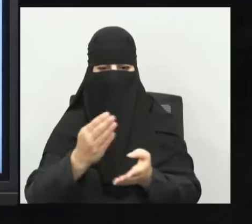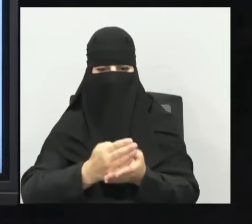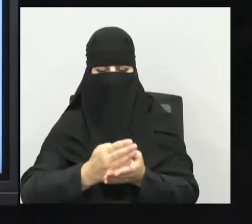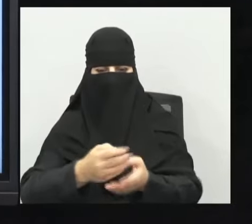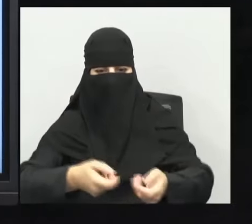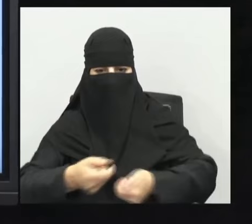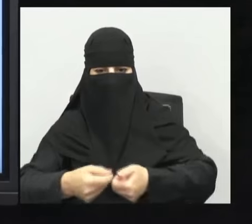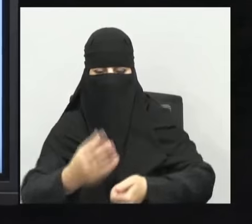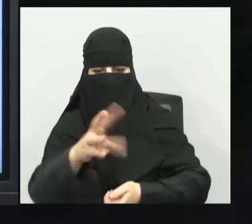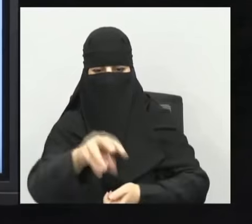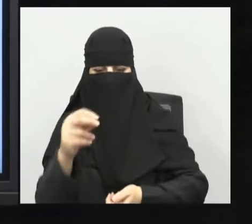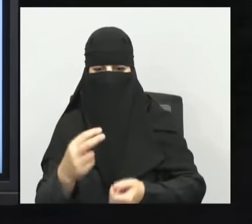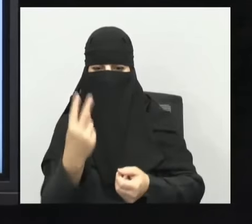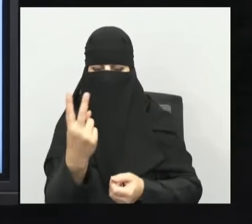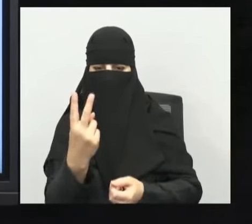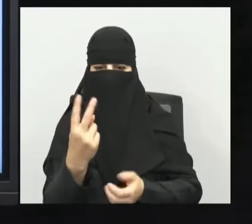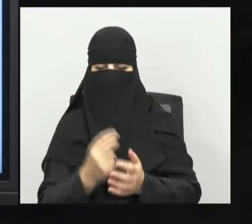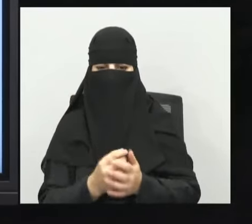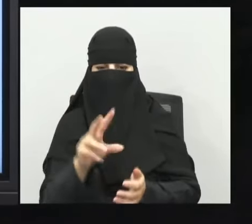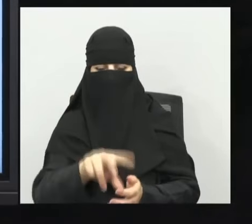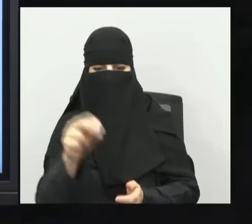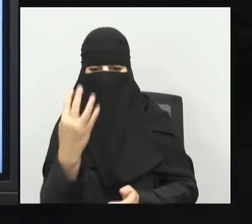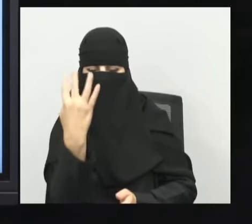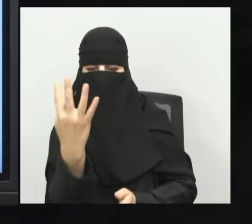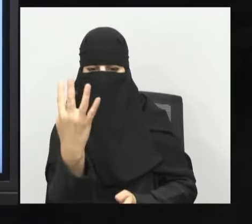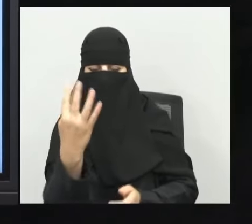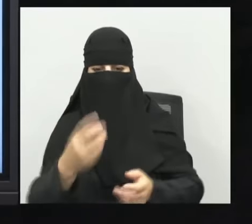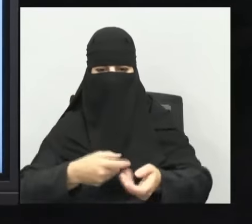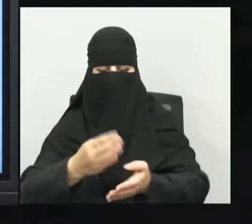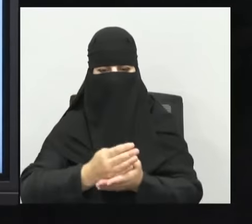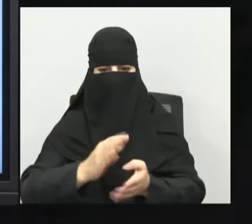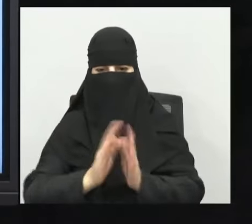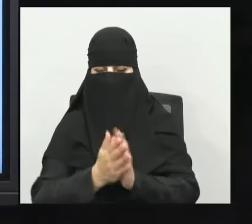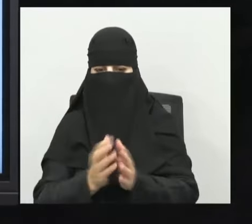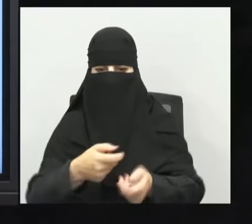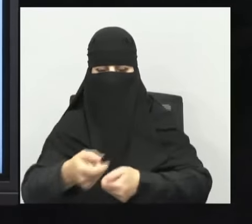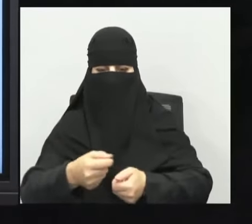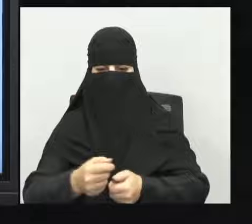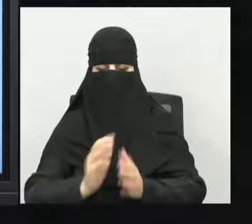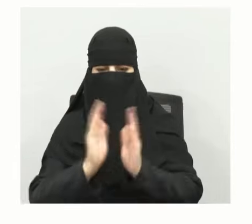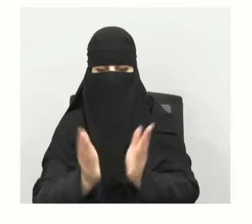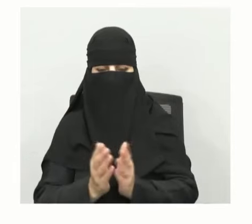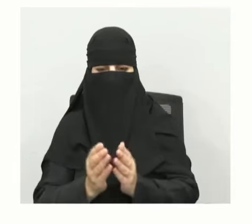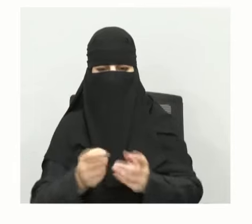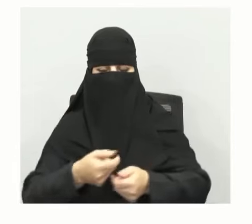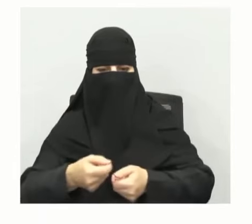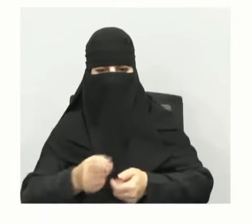سيحصل على تذكرتين طيب لو بيشتري لو بياخذ اربع تذاكر مجانيه كل تذكره مجانيه